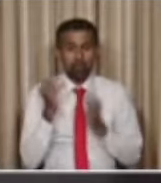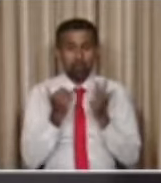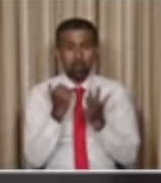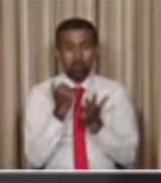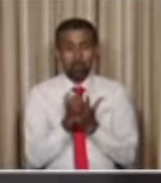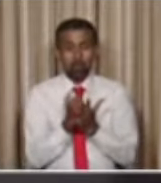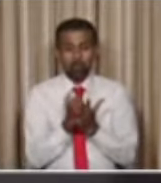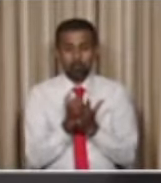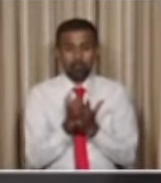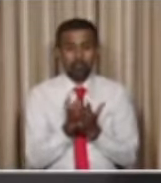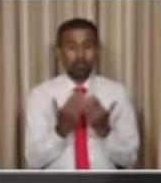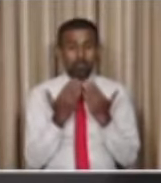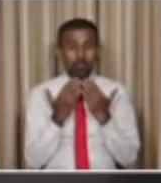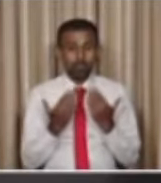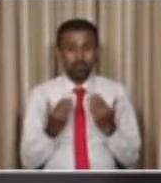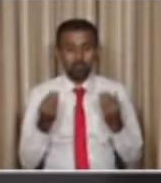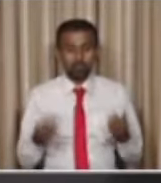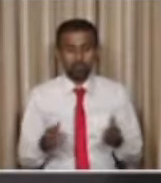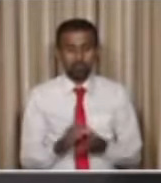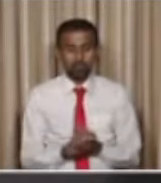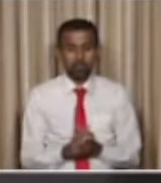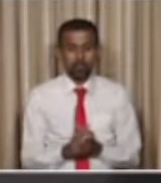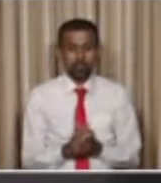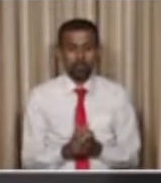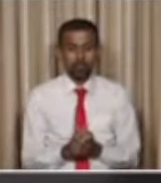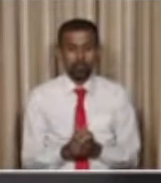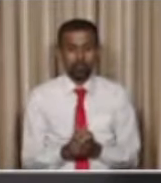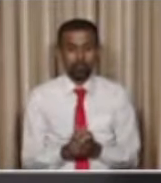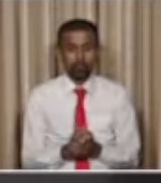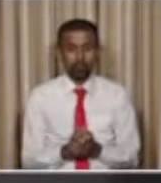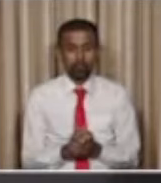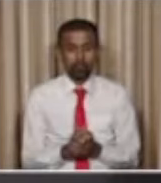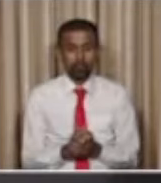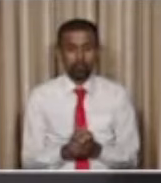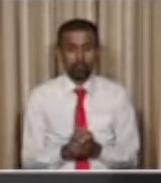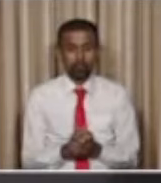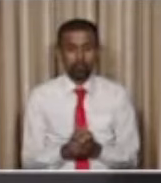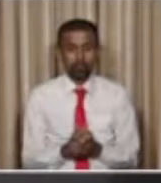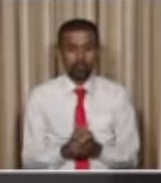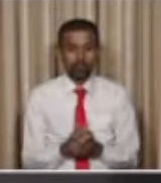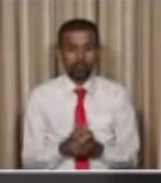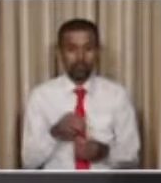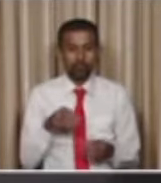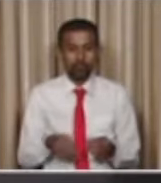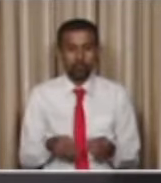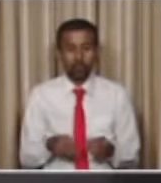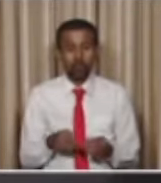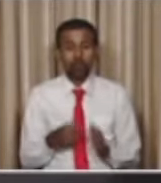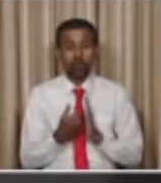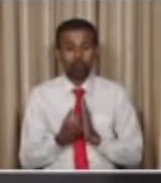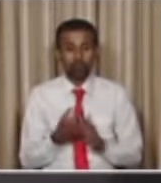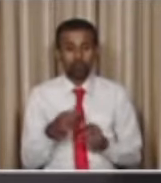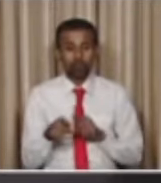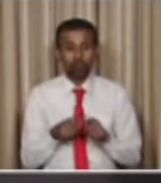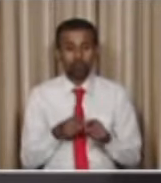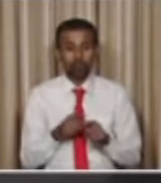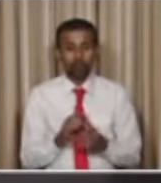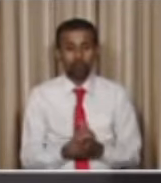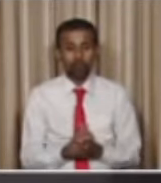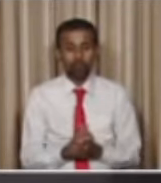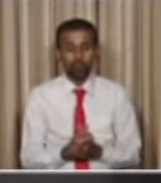බැංකුවේ ප්‍රශංසාවට ලක් වෙලා තියෙනවා. ඒක අපේ රට ලැබපු ගෞරවයක් ආඩම්බරයක් හැටියට මම දකිනවා. ඒකට මූලික